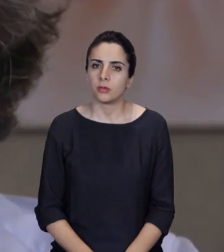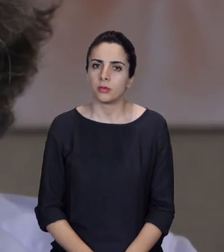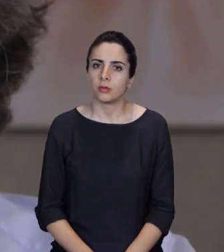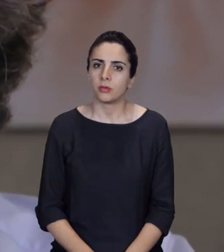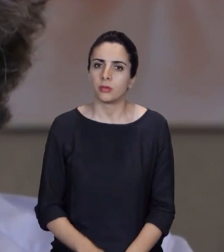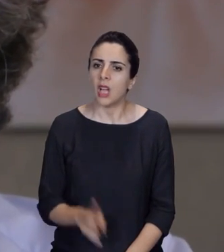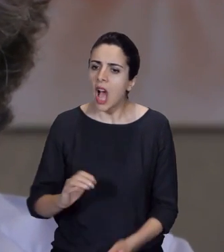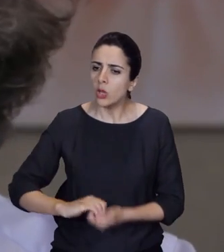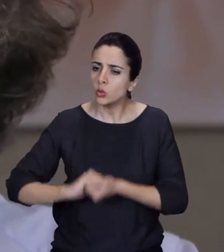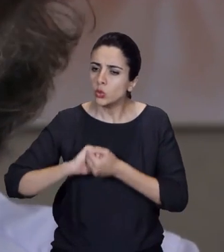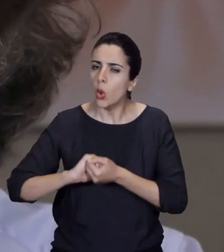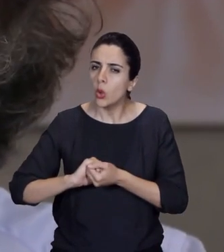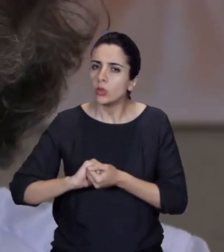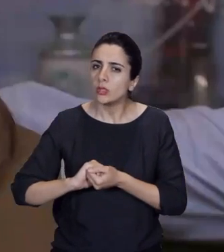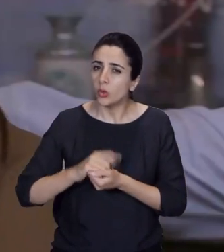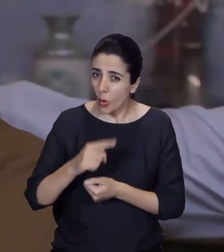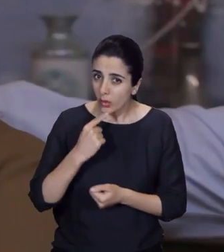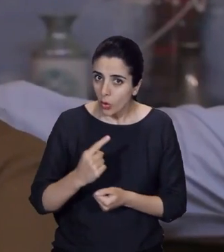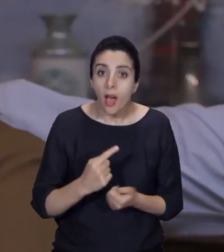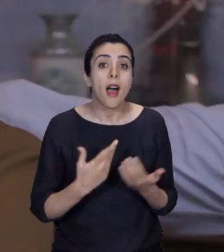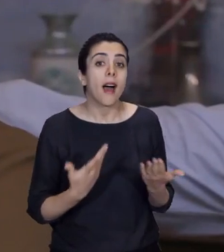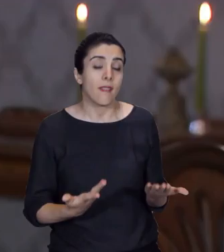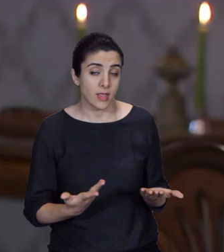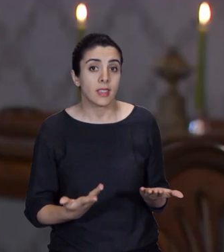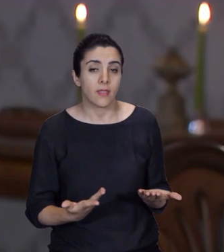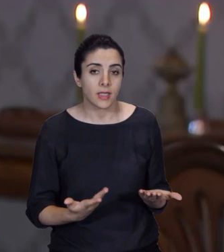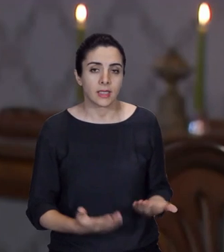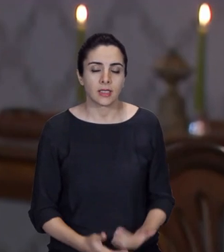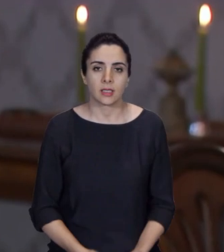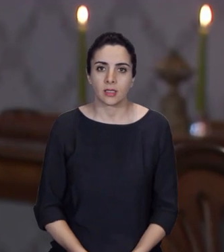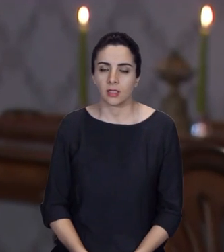Aralarındaki bağı kastetti. Değil mi canım? Evet.